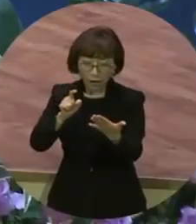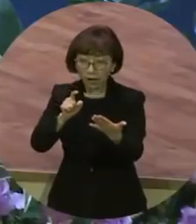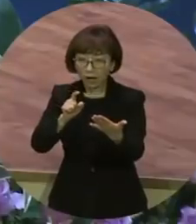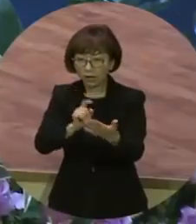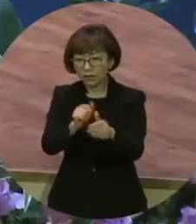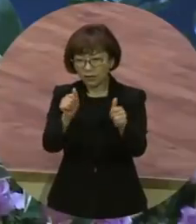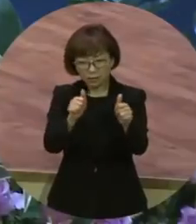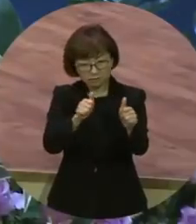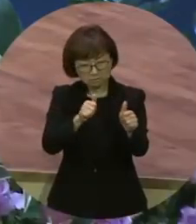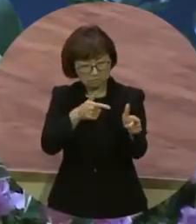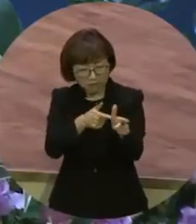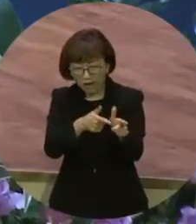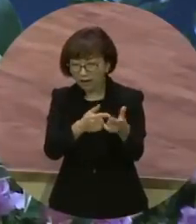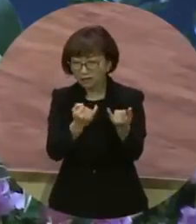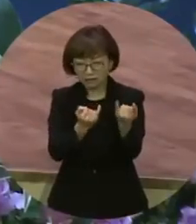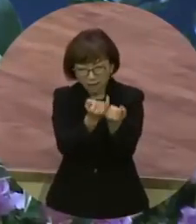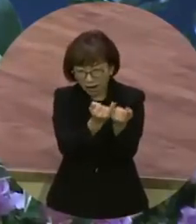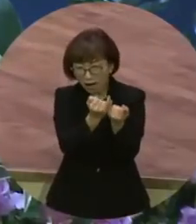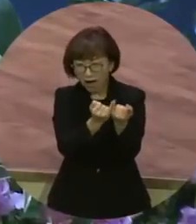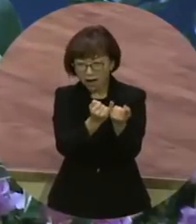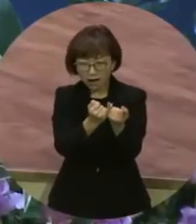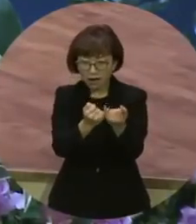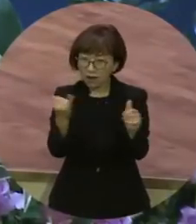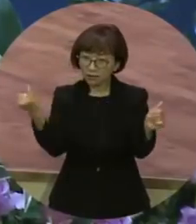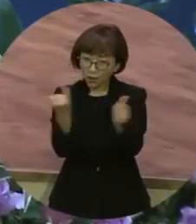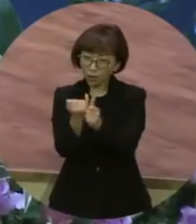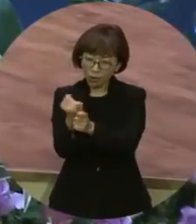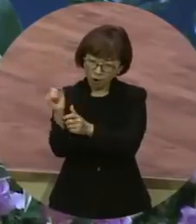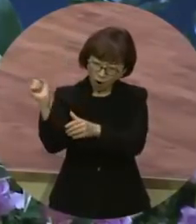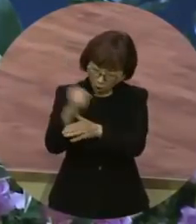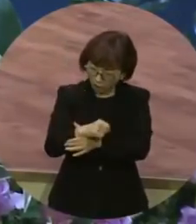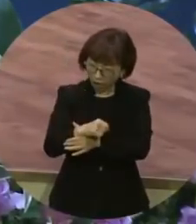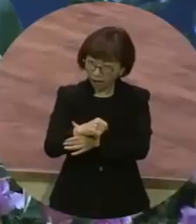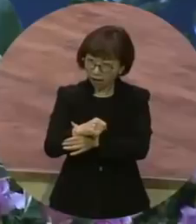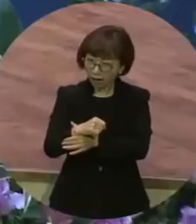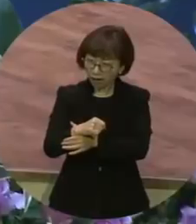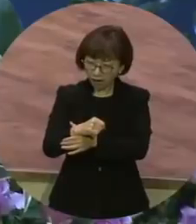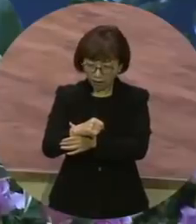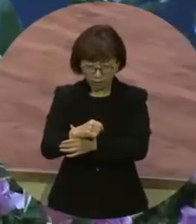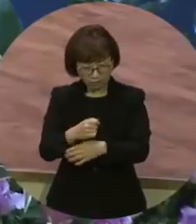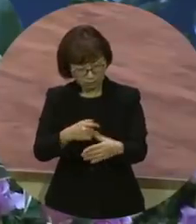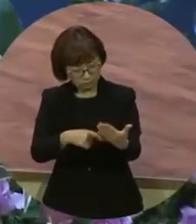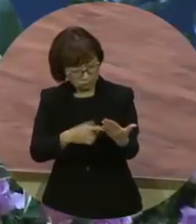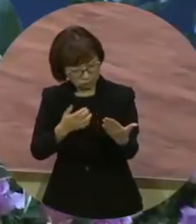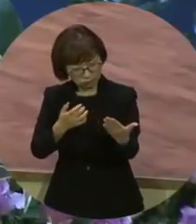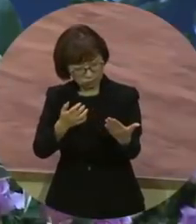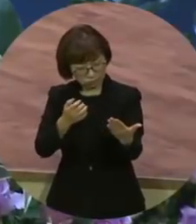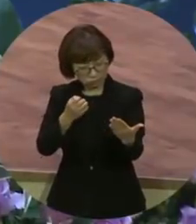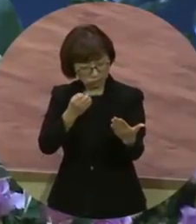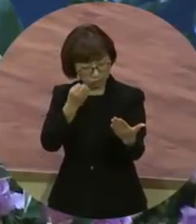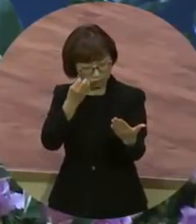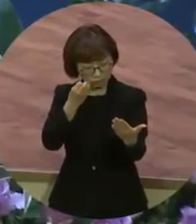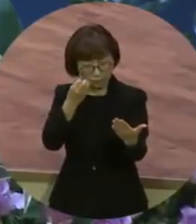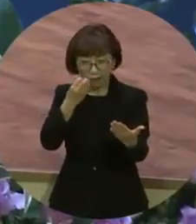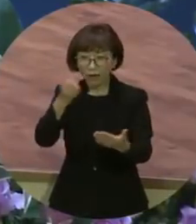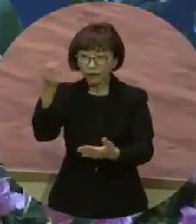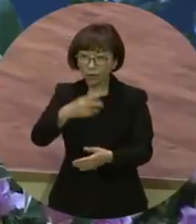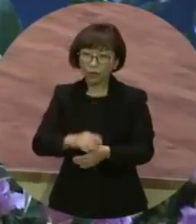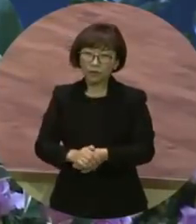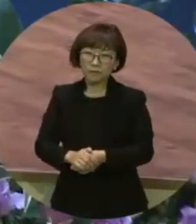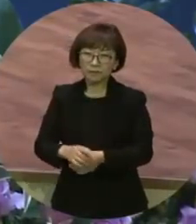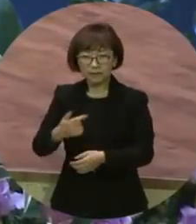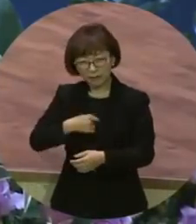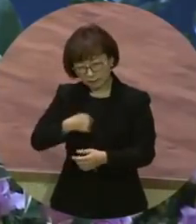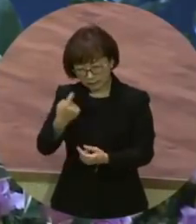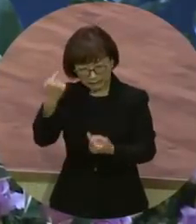정신분열, 조울증, 뭐 조현병, 공황장애, 자해 이런 걸로 고통받는 청년, 청소년들이 그거를